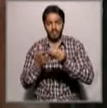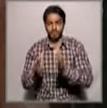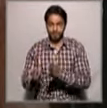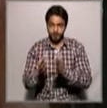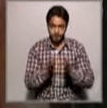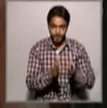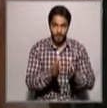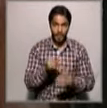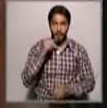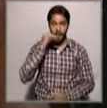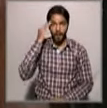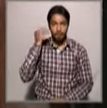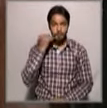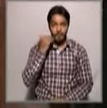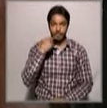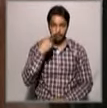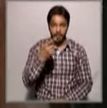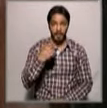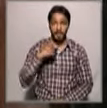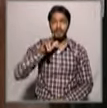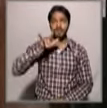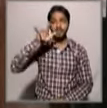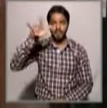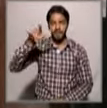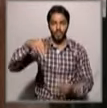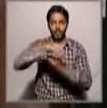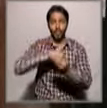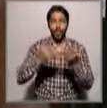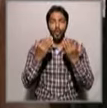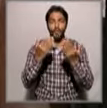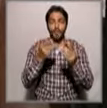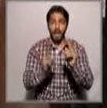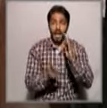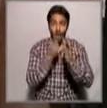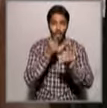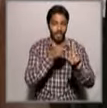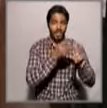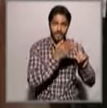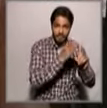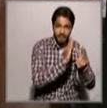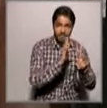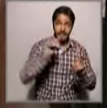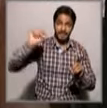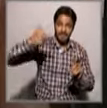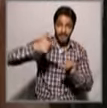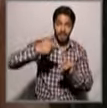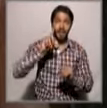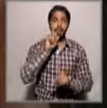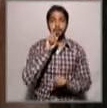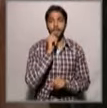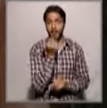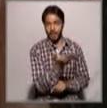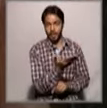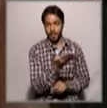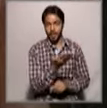منى يعني عمرة لنفسها ثم عمرة لأمها في نفس السفرة أو السفرية، وهي اعتمرت